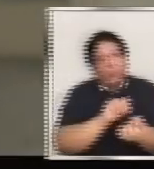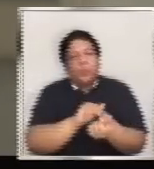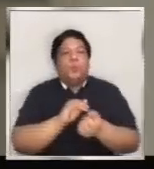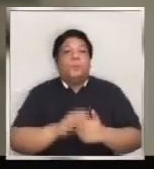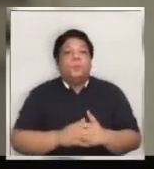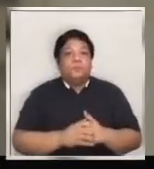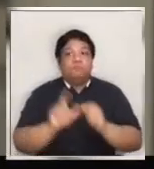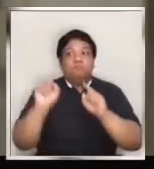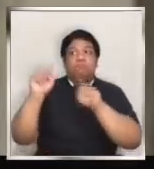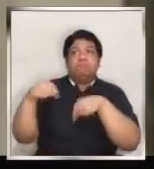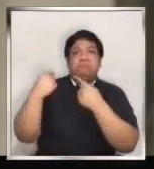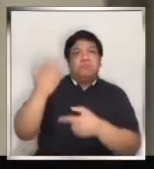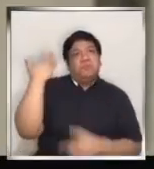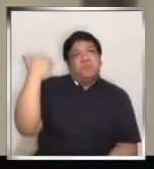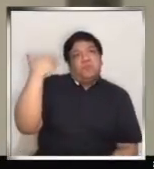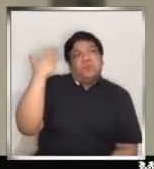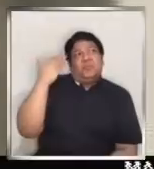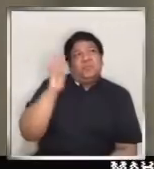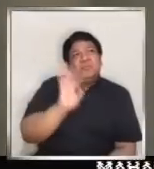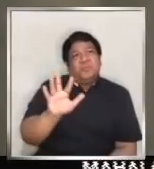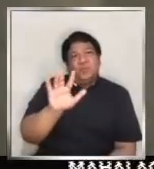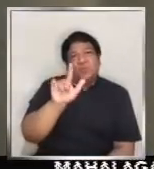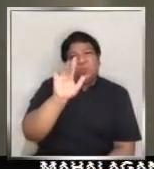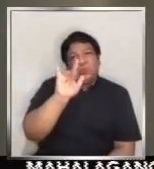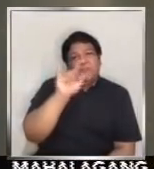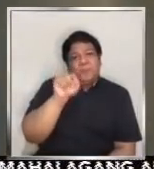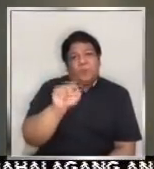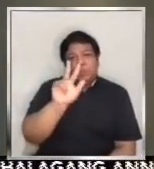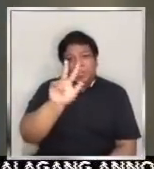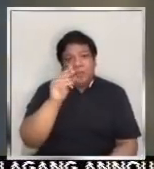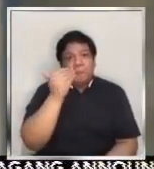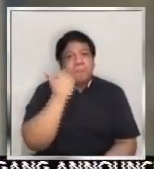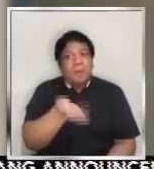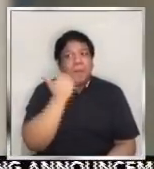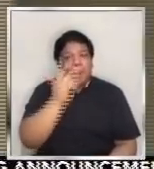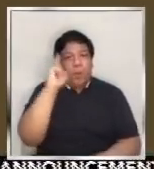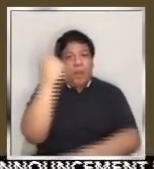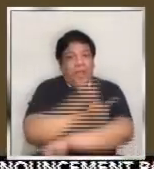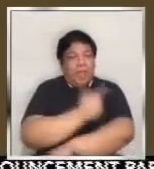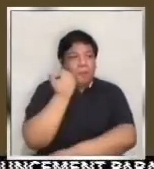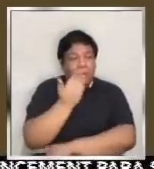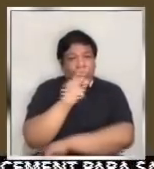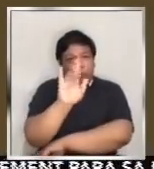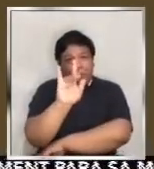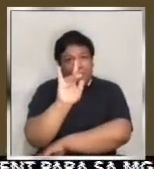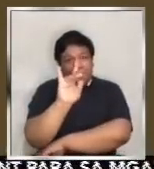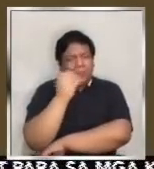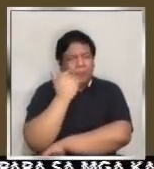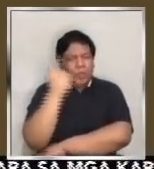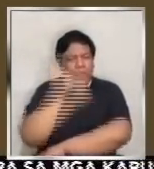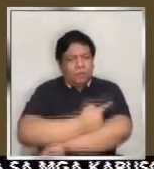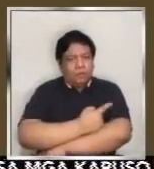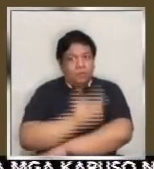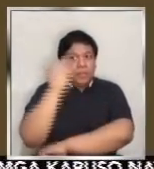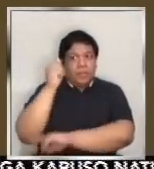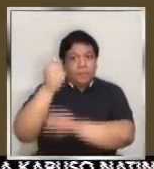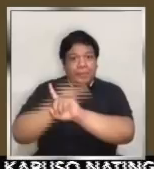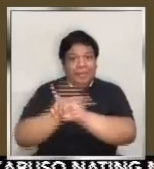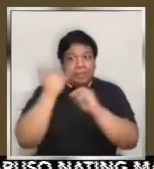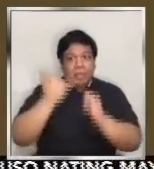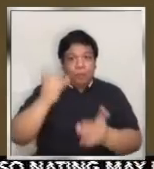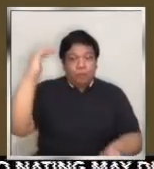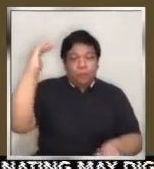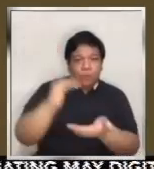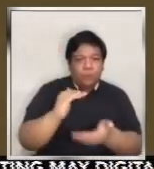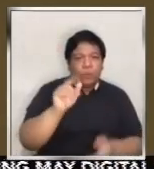na 25.3 deaths kada araw nung simula po nung Abril, bumaba na po tayo sa 1.6 deaths kada